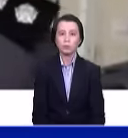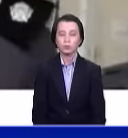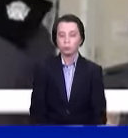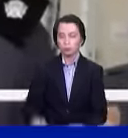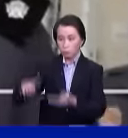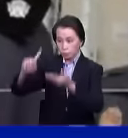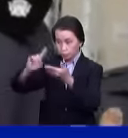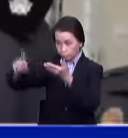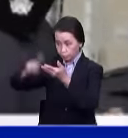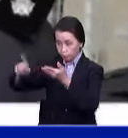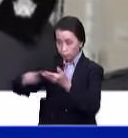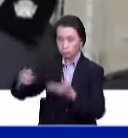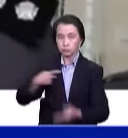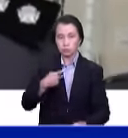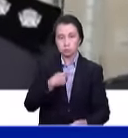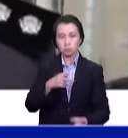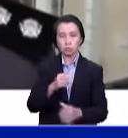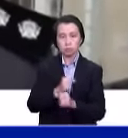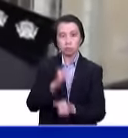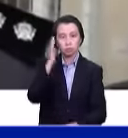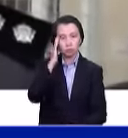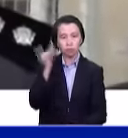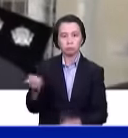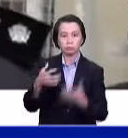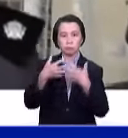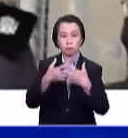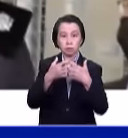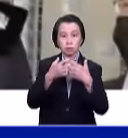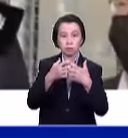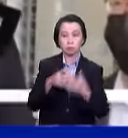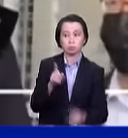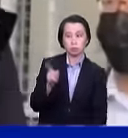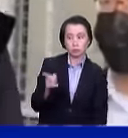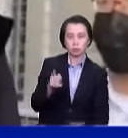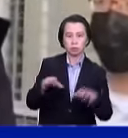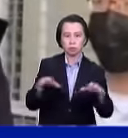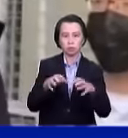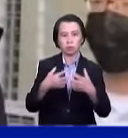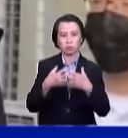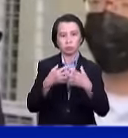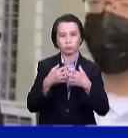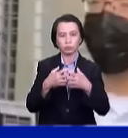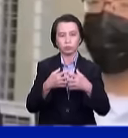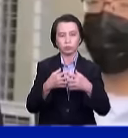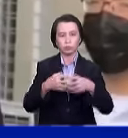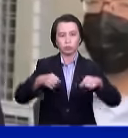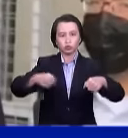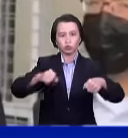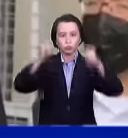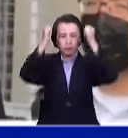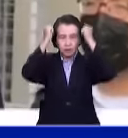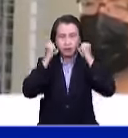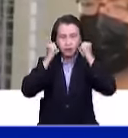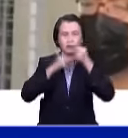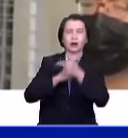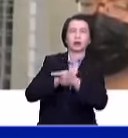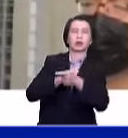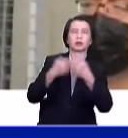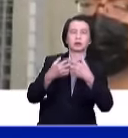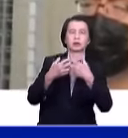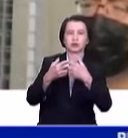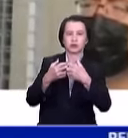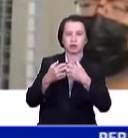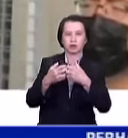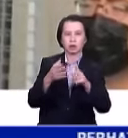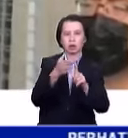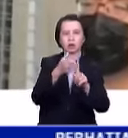Pemeriksaan kita dapati bahawa kilang ini menjalankan pembuatan kopi keledar. So memang lari